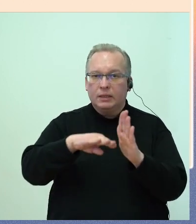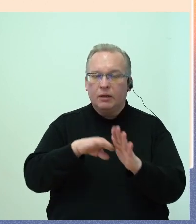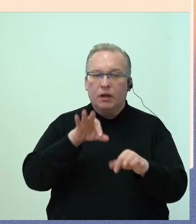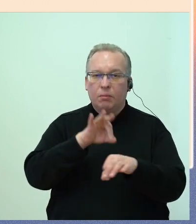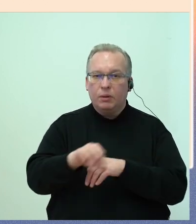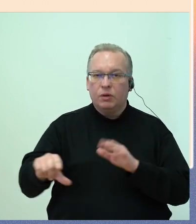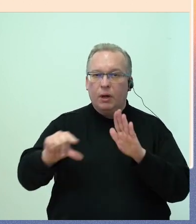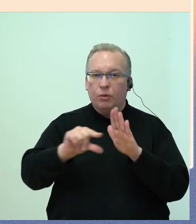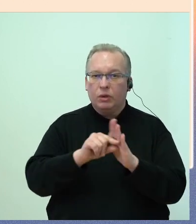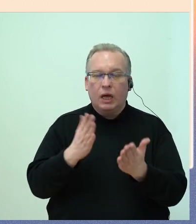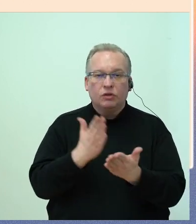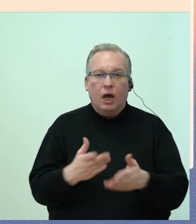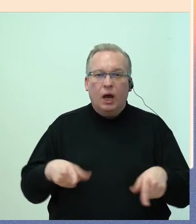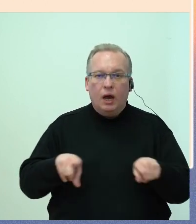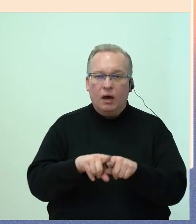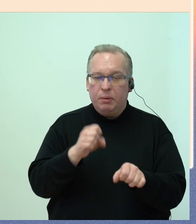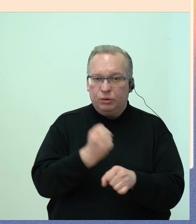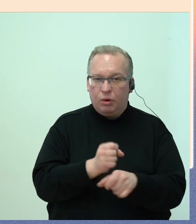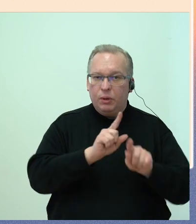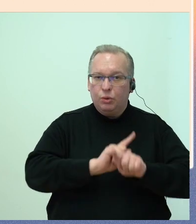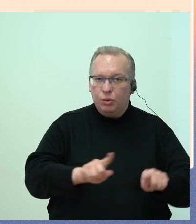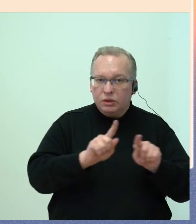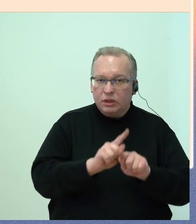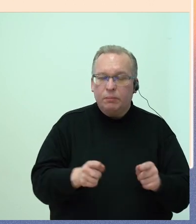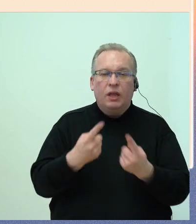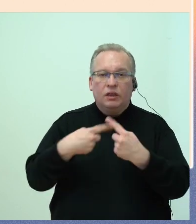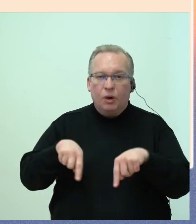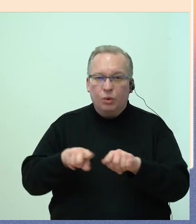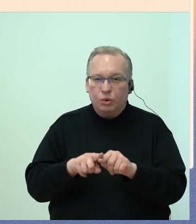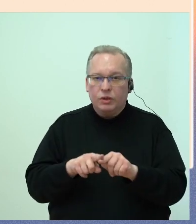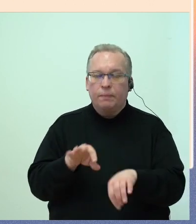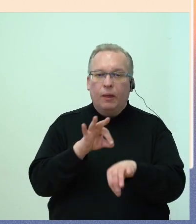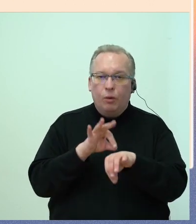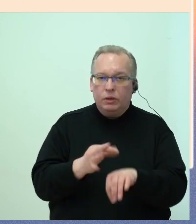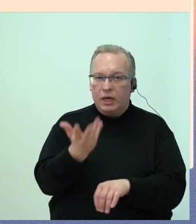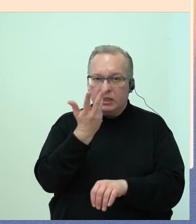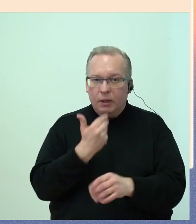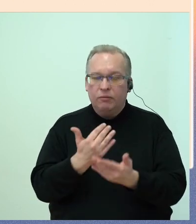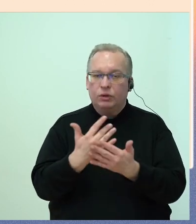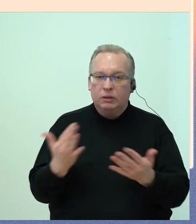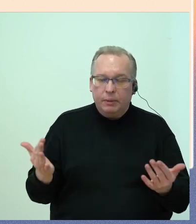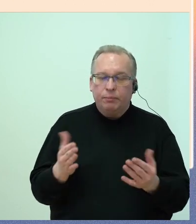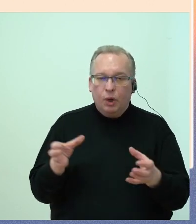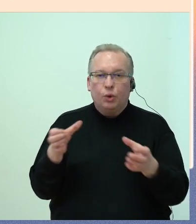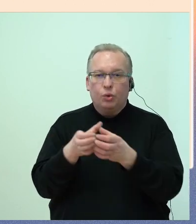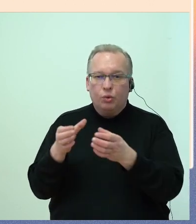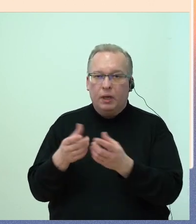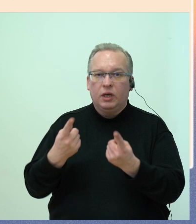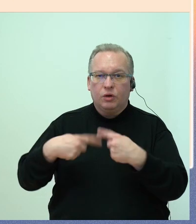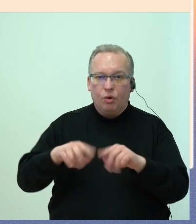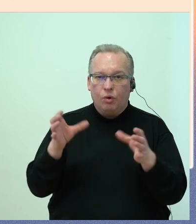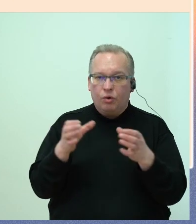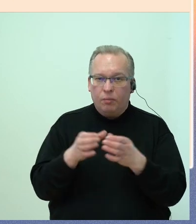baudžiamajam kodekse tiek draudimo kurstyti prieš bet kokios tautos, rasės, etinę, religinę ar kitokią žmonių grupę ir grupių ir